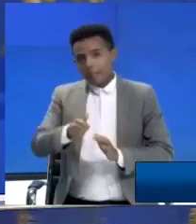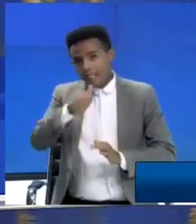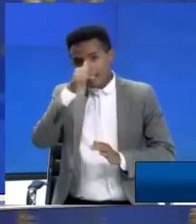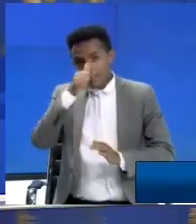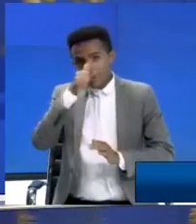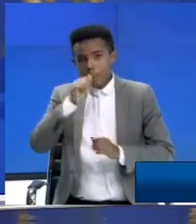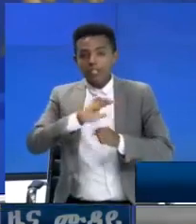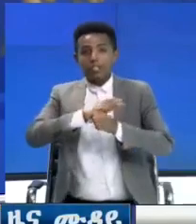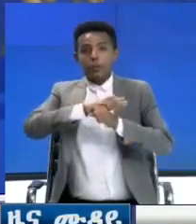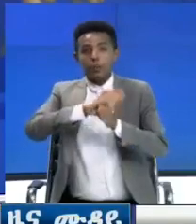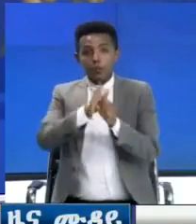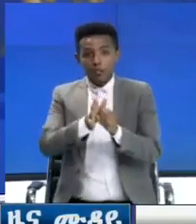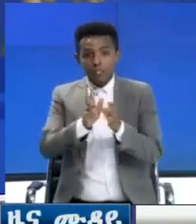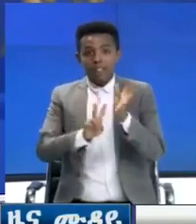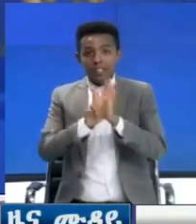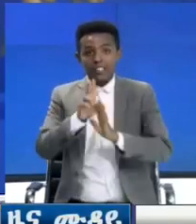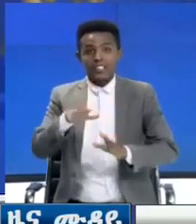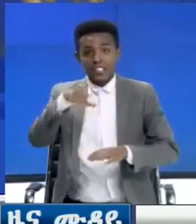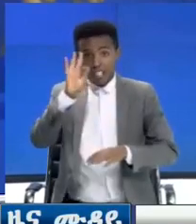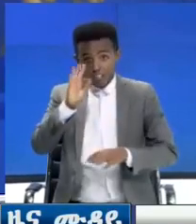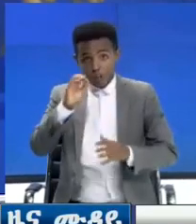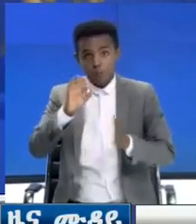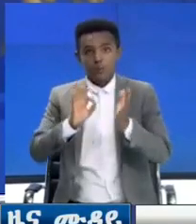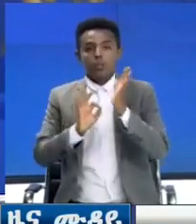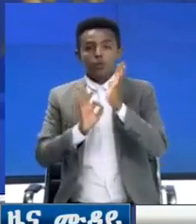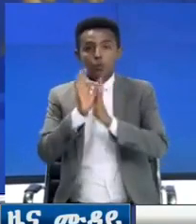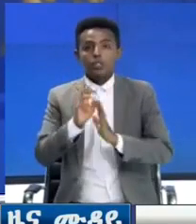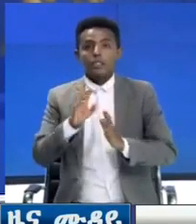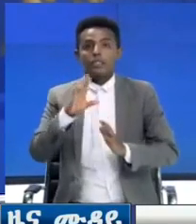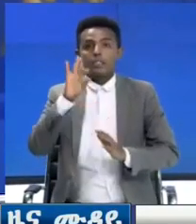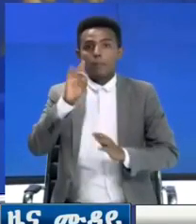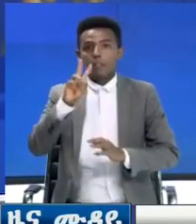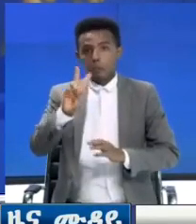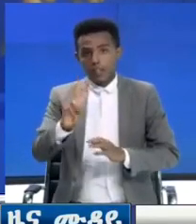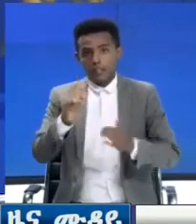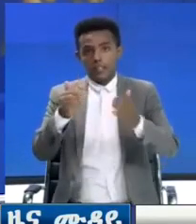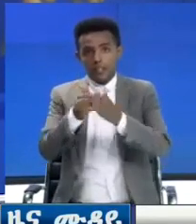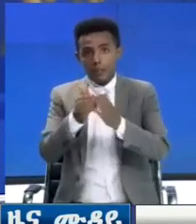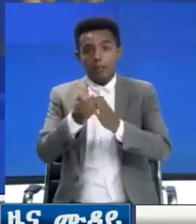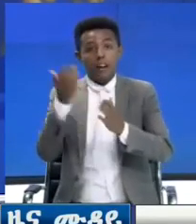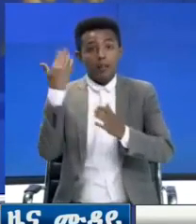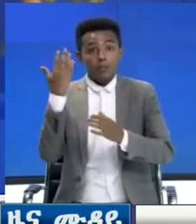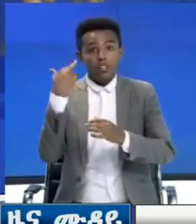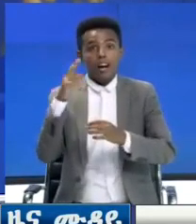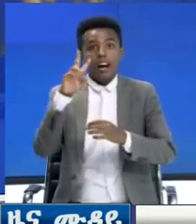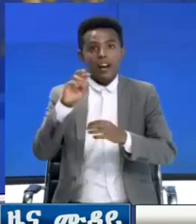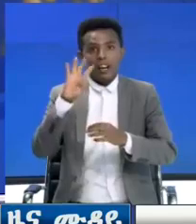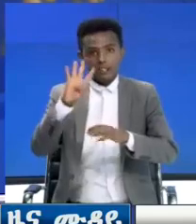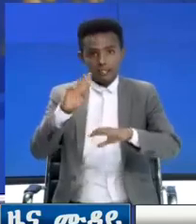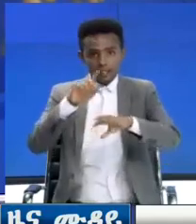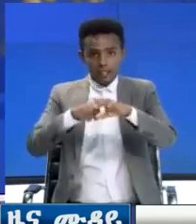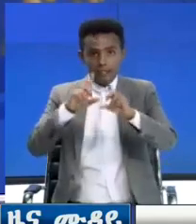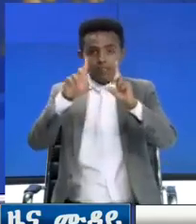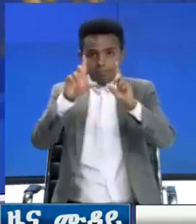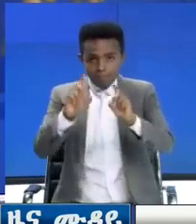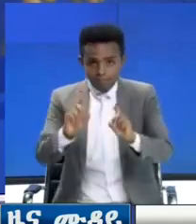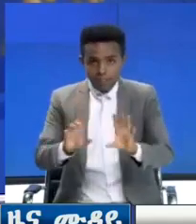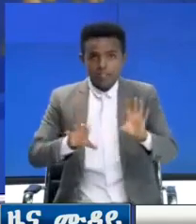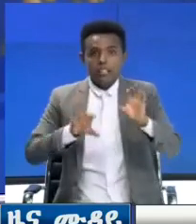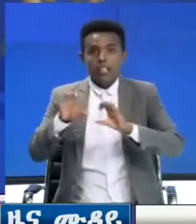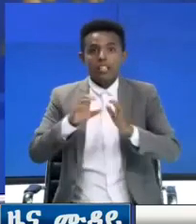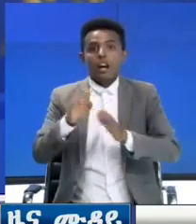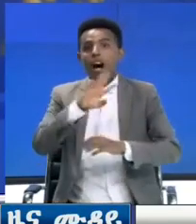በኢትዮጵያ የኮሮና ቫይረስ የተገኘባቸው ሰዎች ቁጥር 82 ደረሰ በኢትዮጵያ ባለፉት 24 ሰዓታት የላብራቶሪ ምርመራ